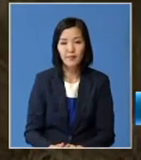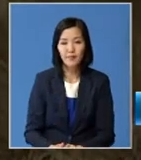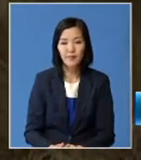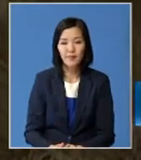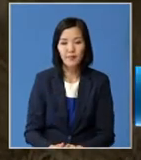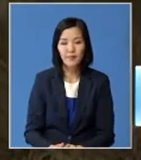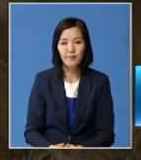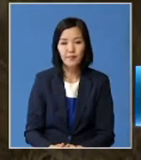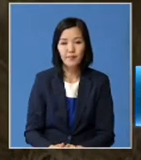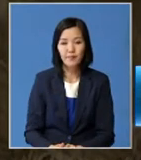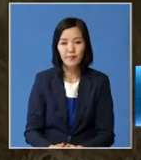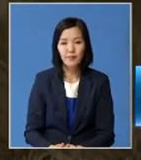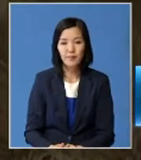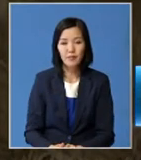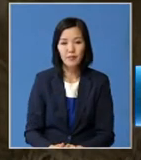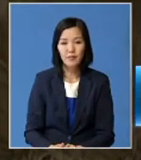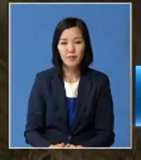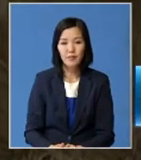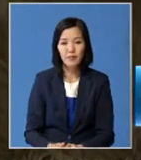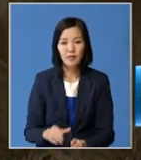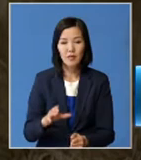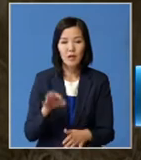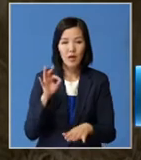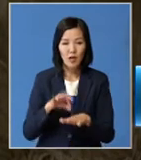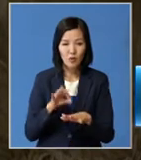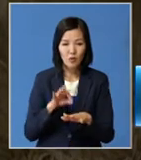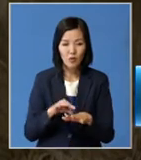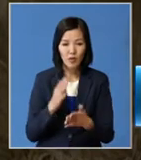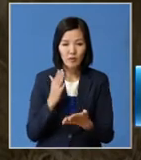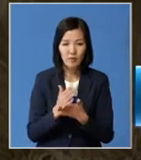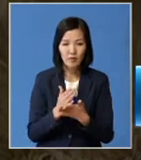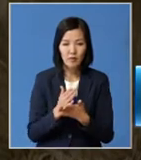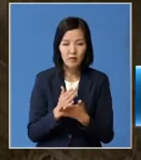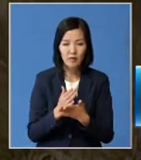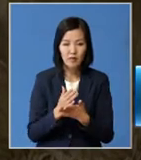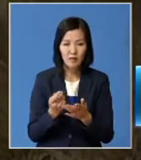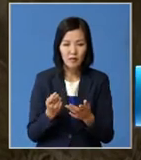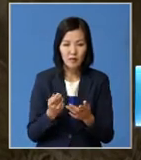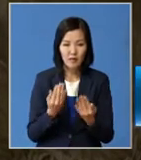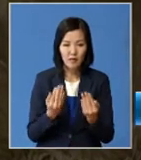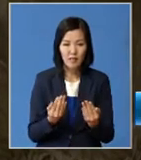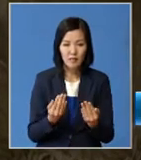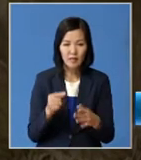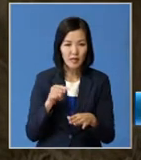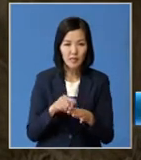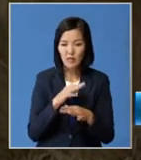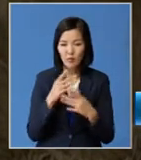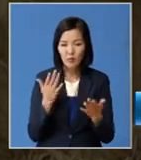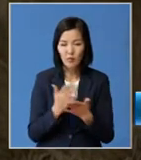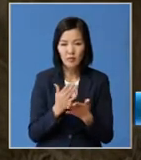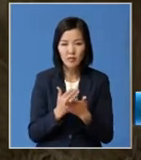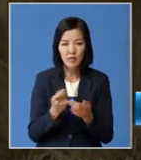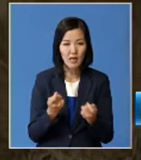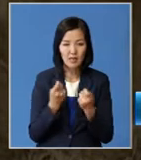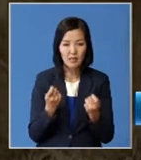болды. Сонан кейін жағы септориоз деген ауру бар, сол кішкене пайда болды, бірақ олардың әсері көп емес. Бар